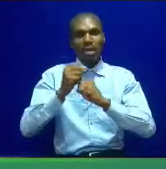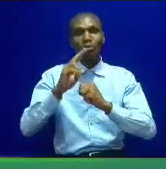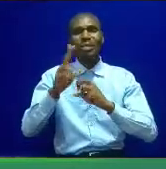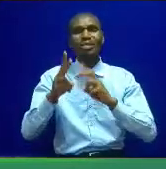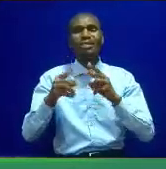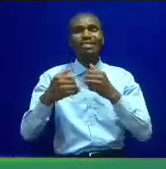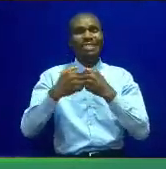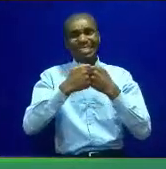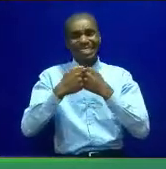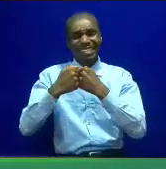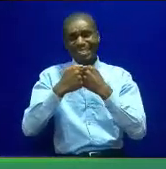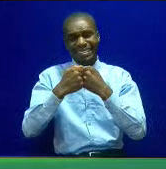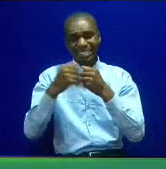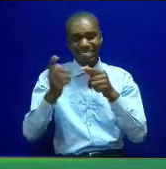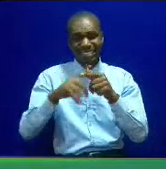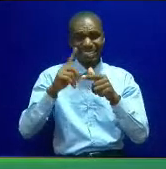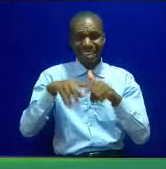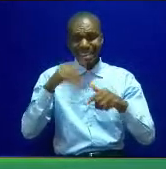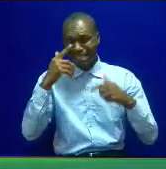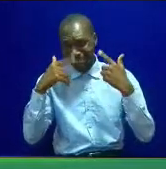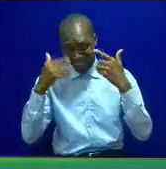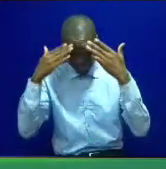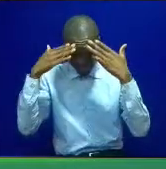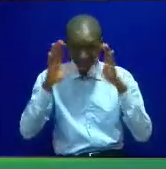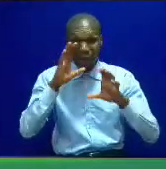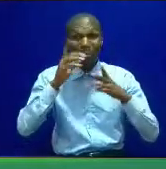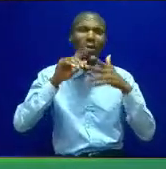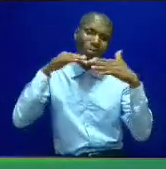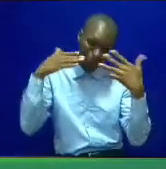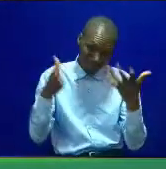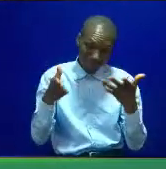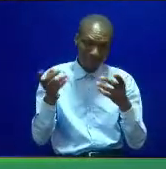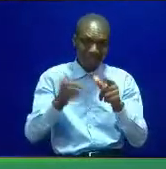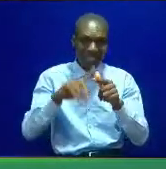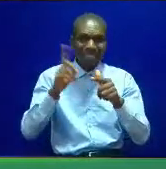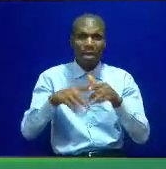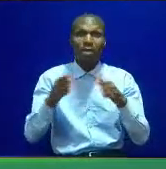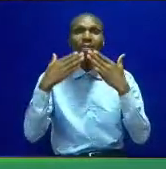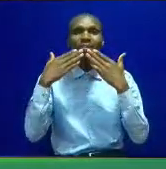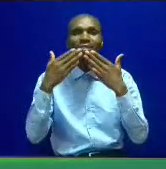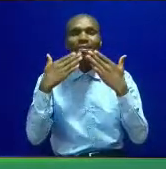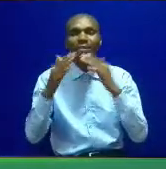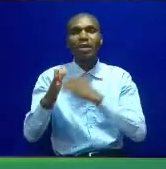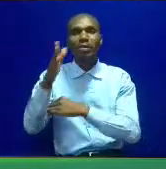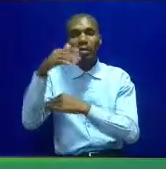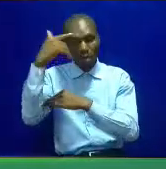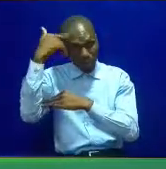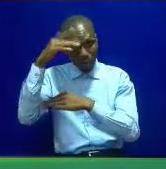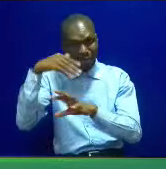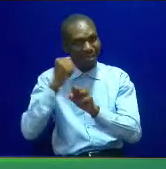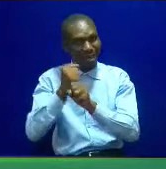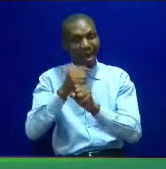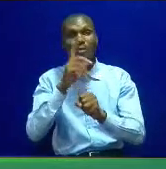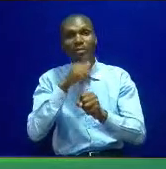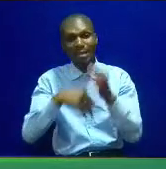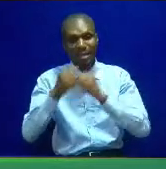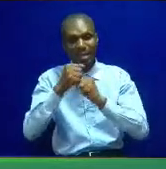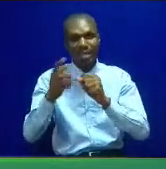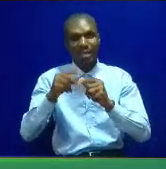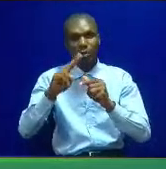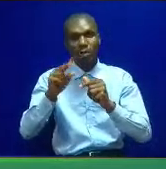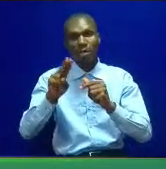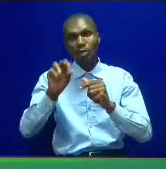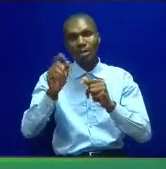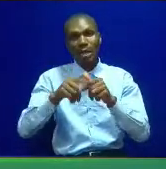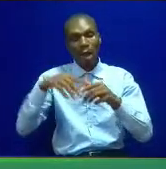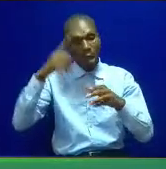benko mono bakatoka sinyuka kurira to sinyuka kwana ngitoko kwana twatebire nya sai ngambya mono ege koro ikire kwaera 2023